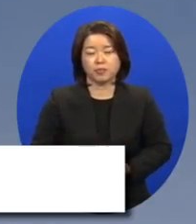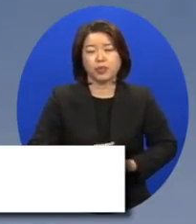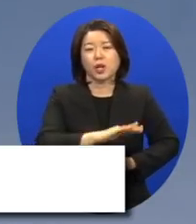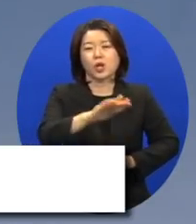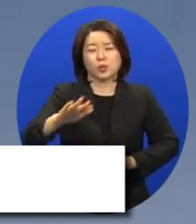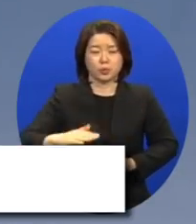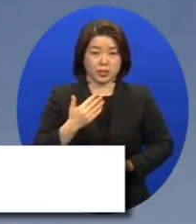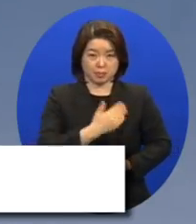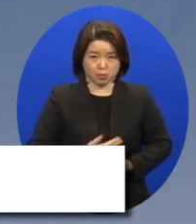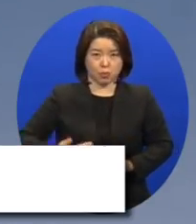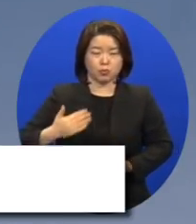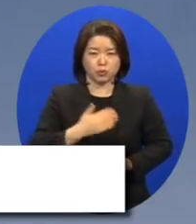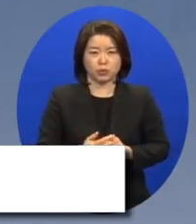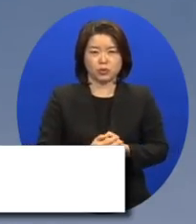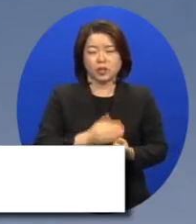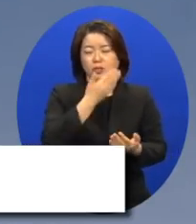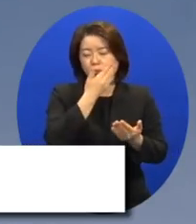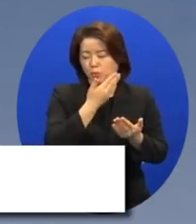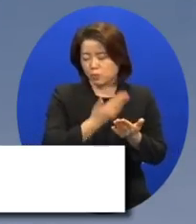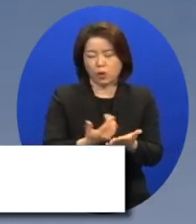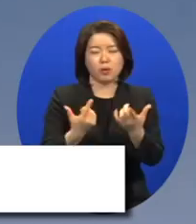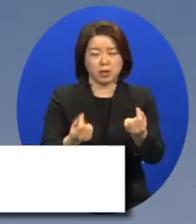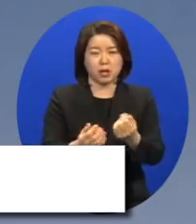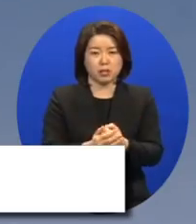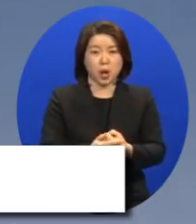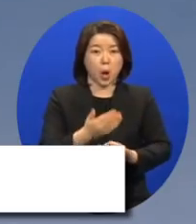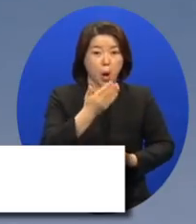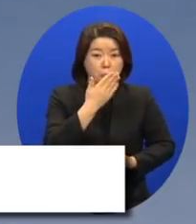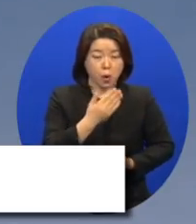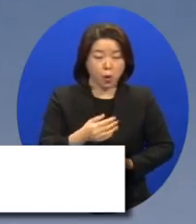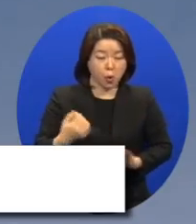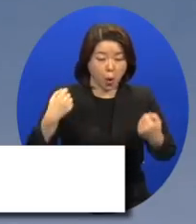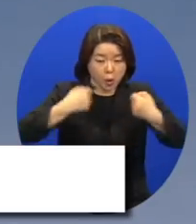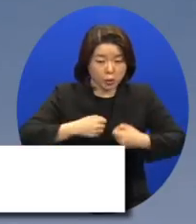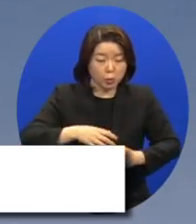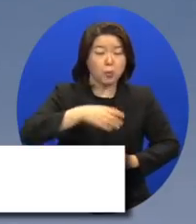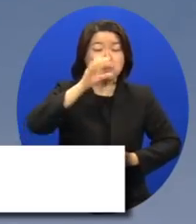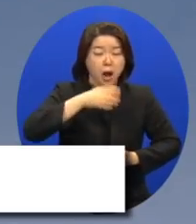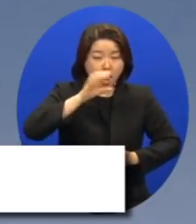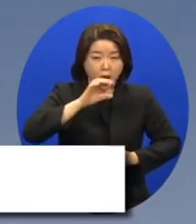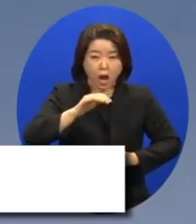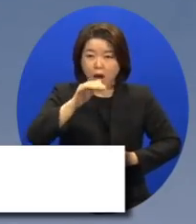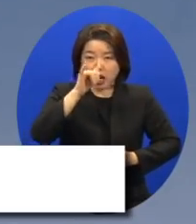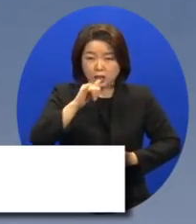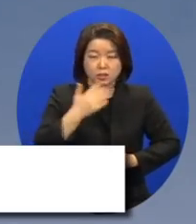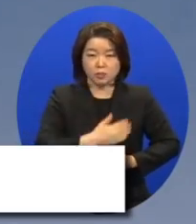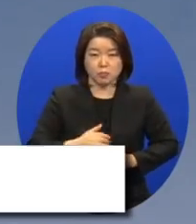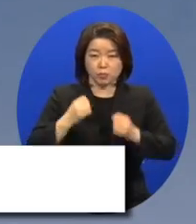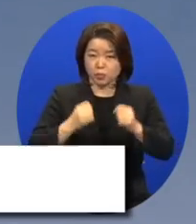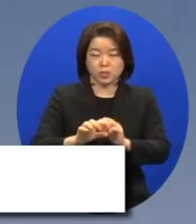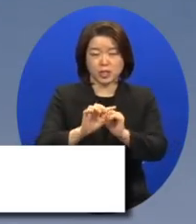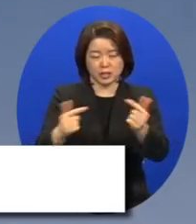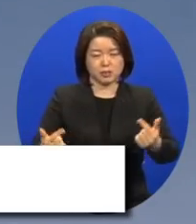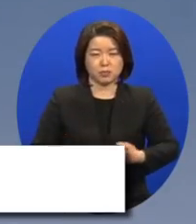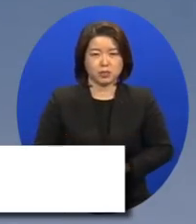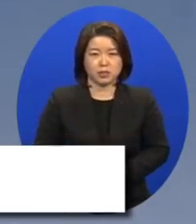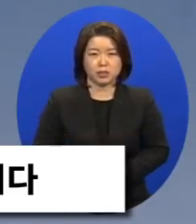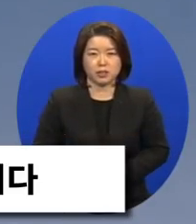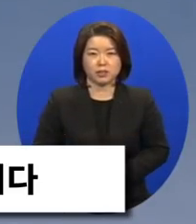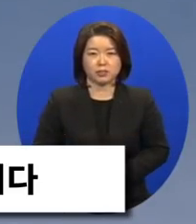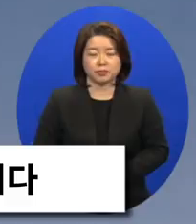몸은 조 중앙 겁니다 먹고 있고 마시라고 있는 즉 존재가 아닙니다